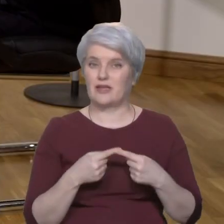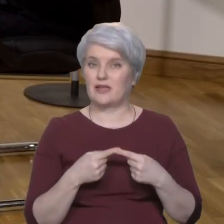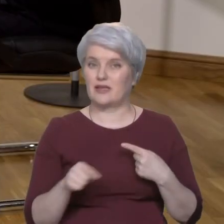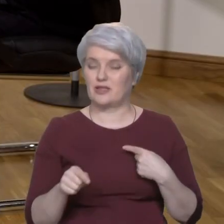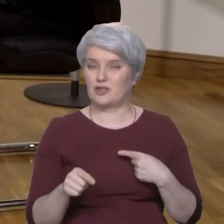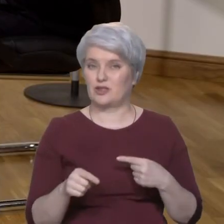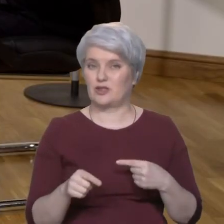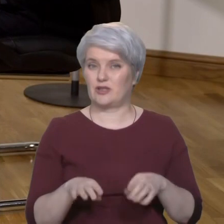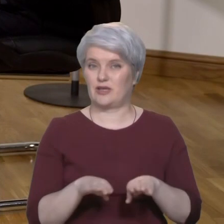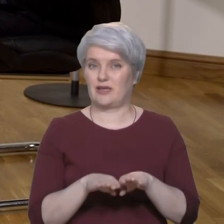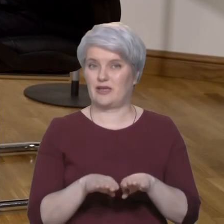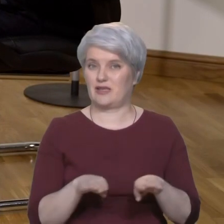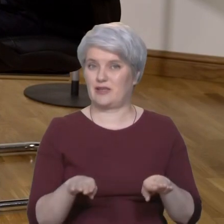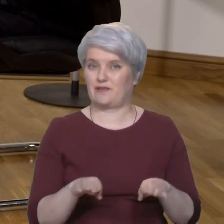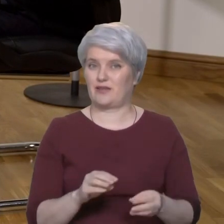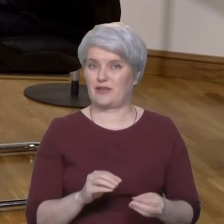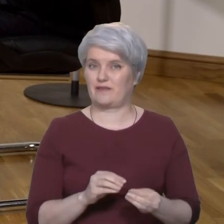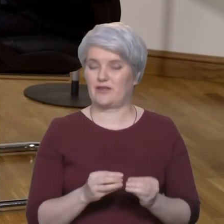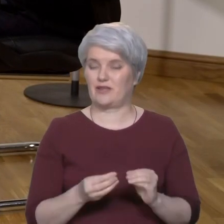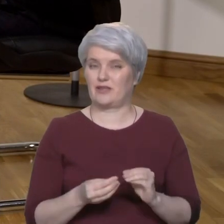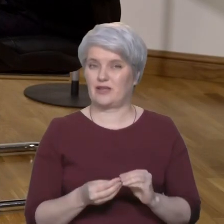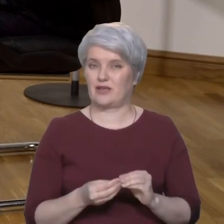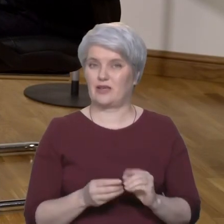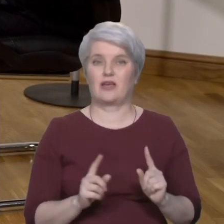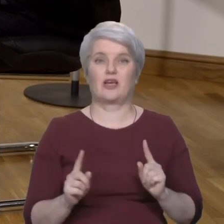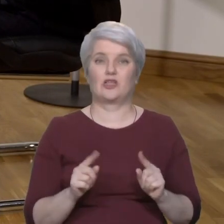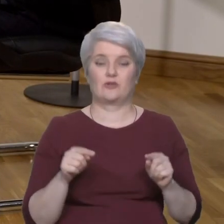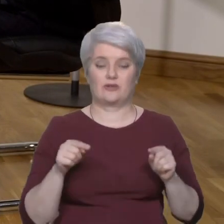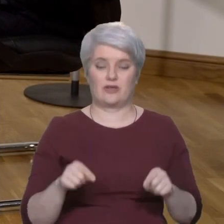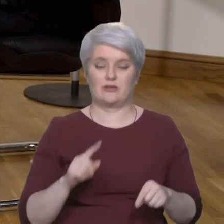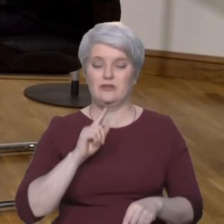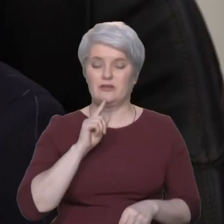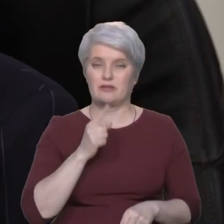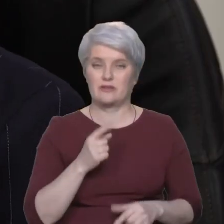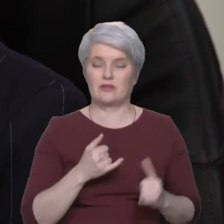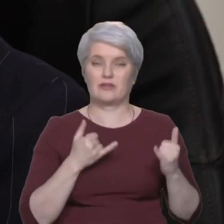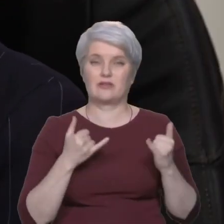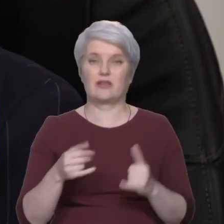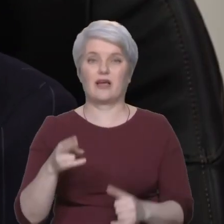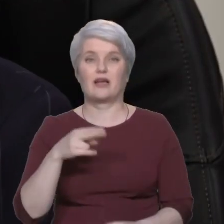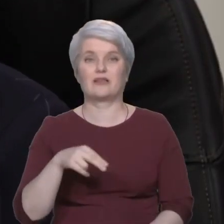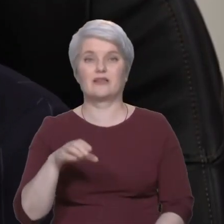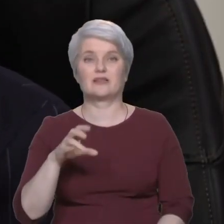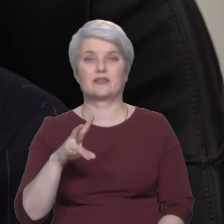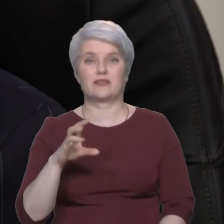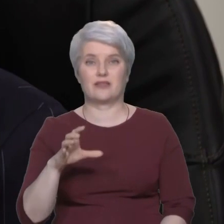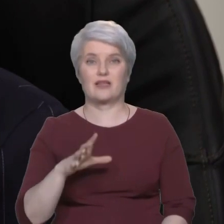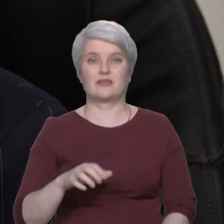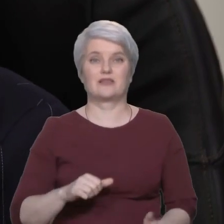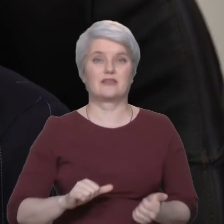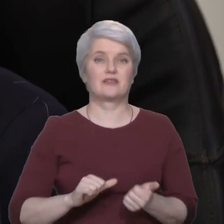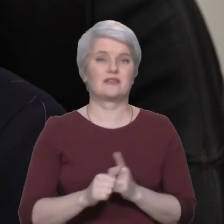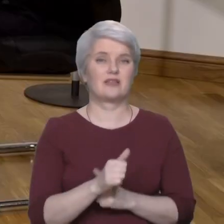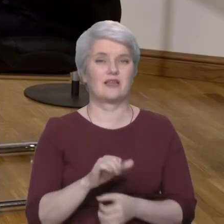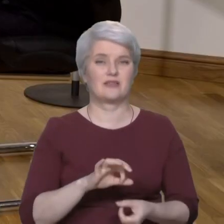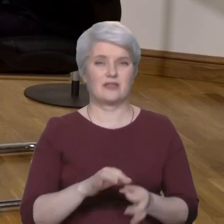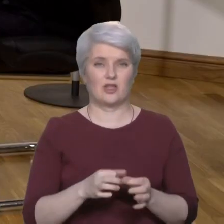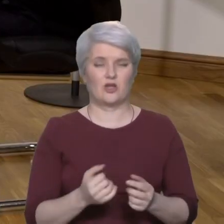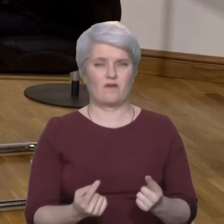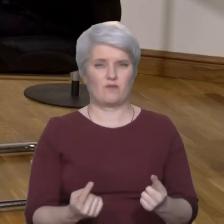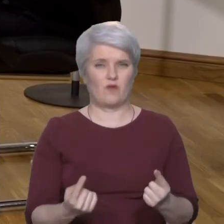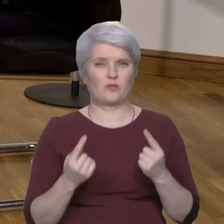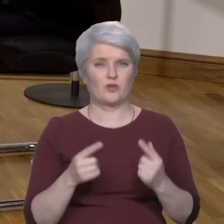понад рік для ДСНС стало найскладнішим от в цих умовах повномасштабної війни? Система ДСНС,